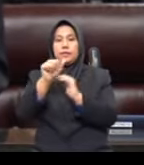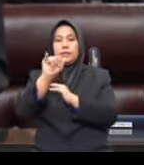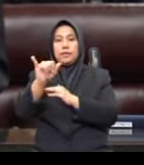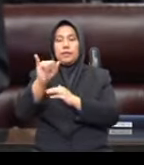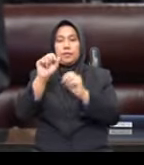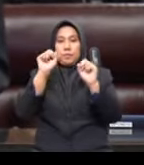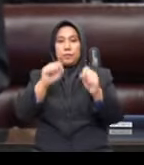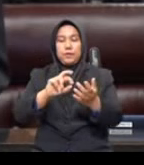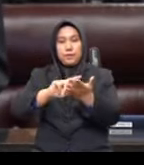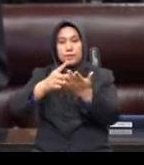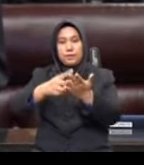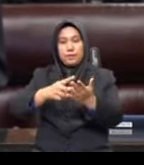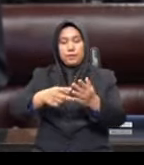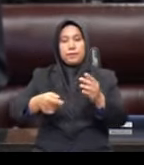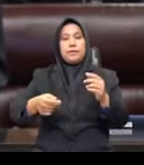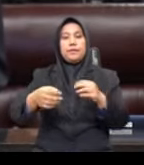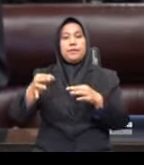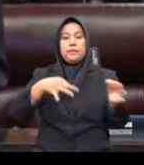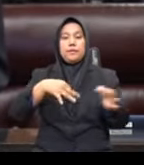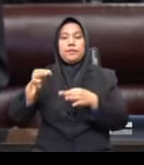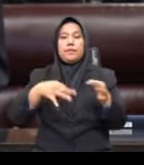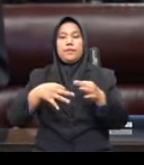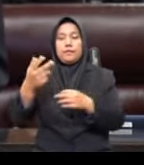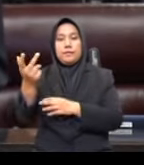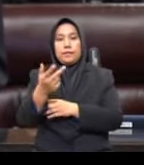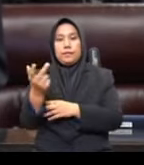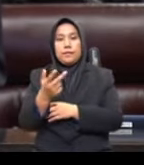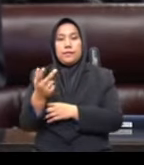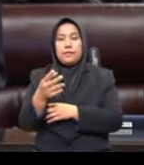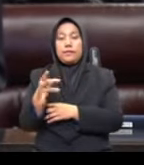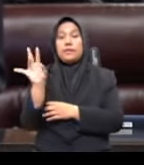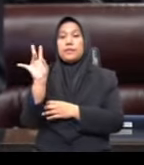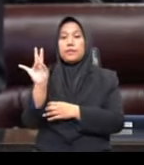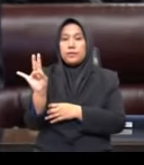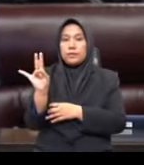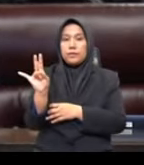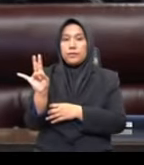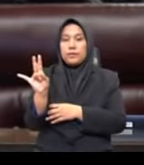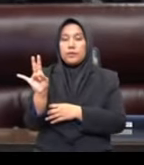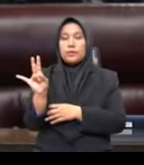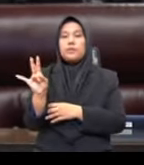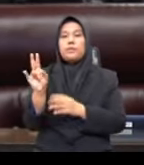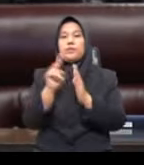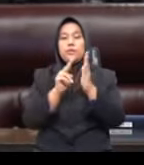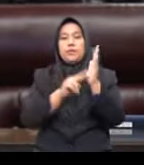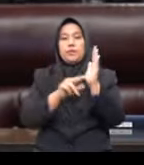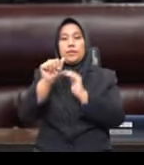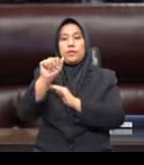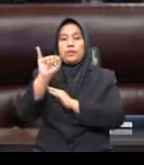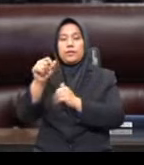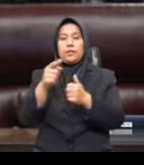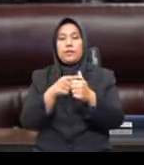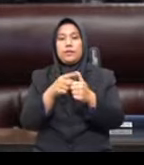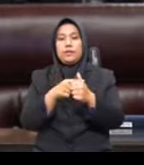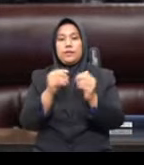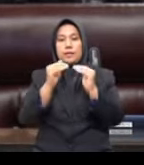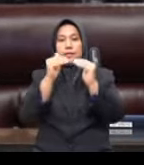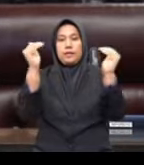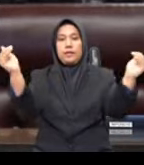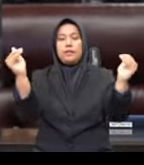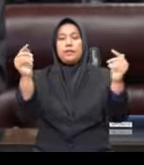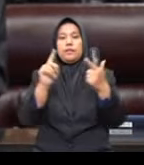diterafkan oleh ketiga-tiga kategori utama ketujuh7juh prinsip Ai yang bertanggungjawab ini adalah pertamanya